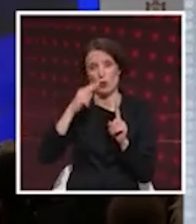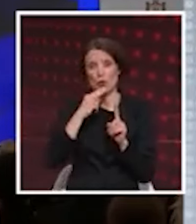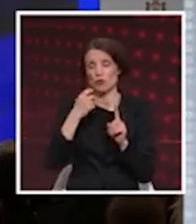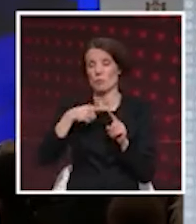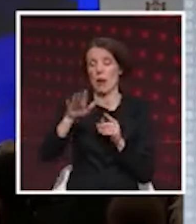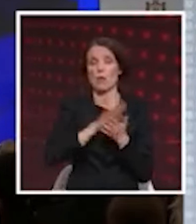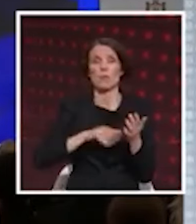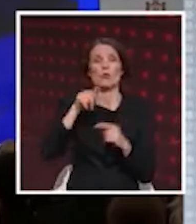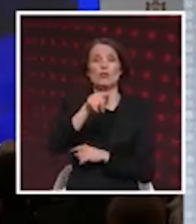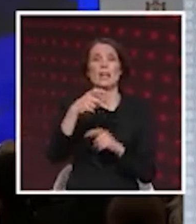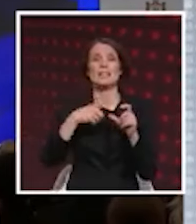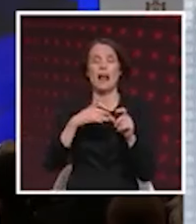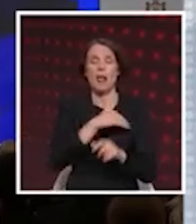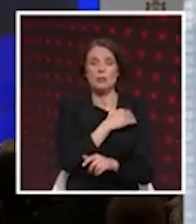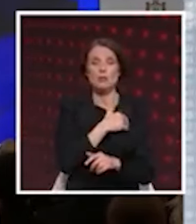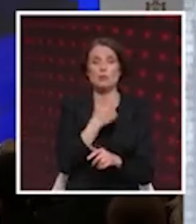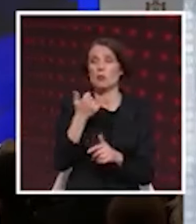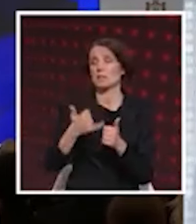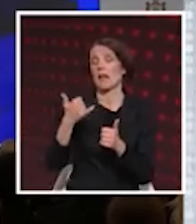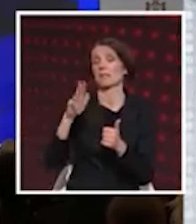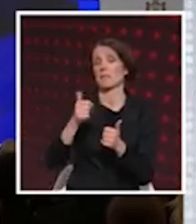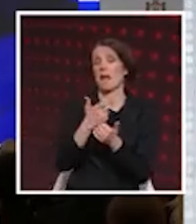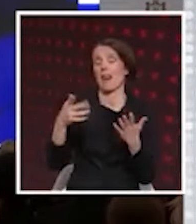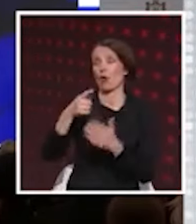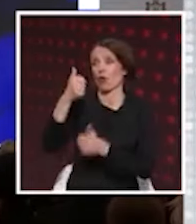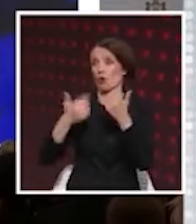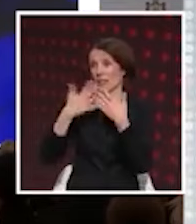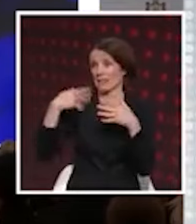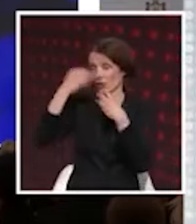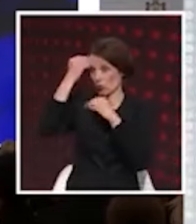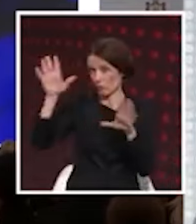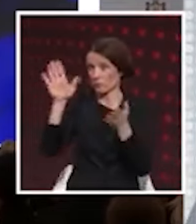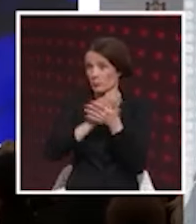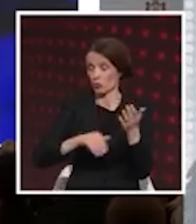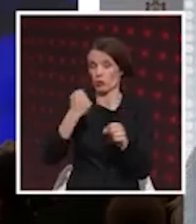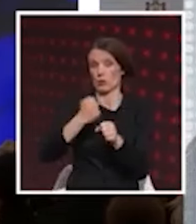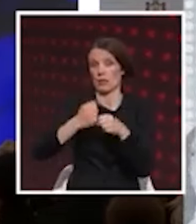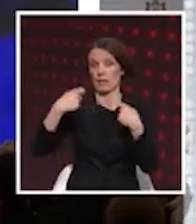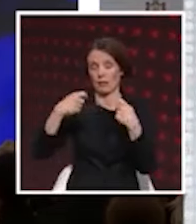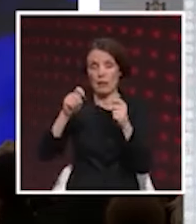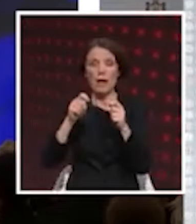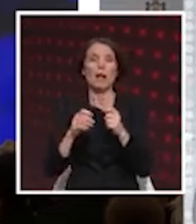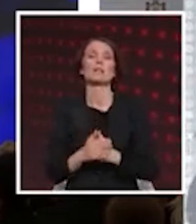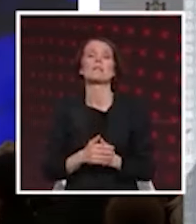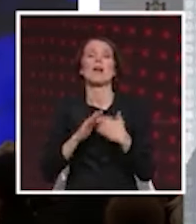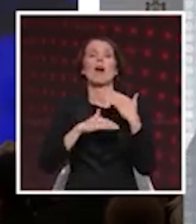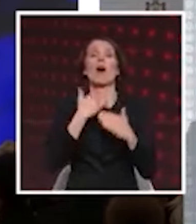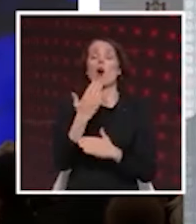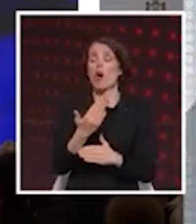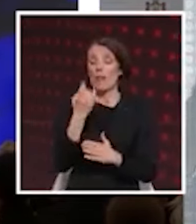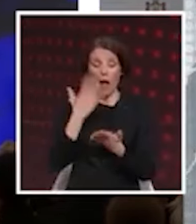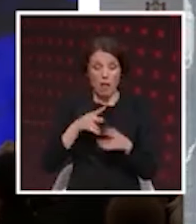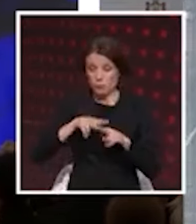ima više sat tendera koji su raspisani i kreće da se radi. I onda ćemo ljudi za sat i